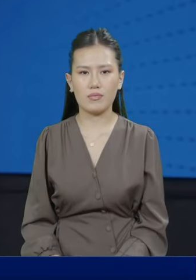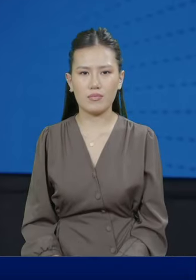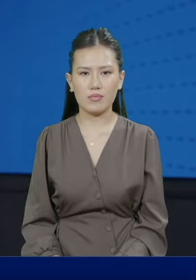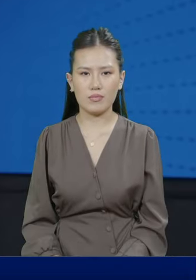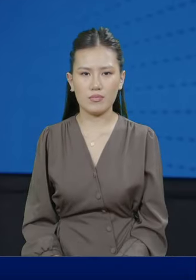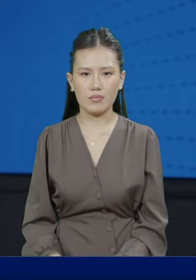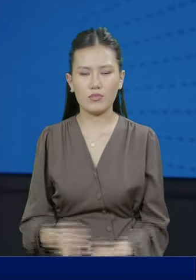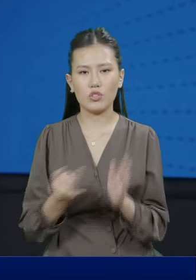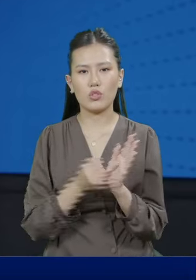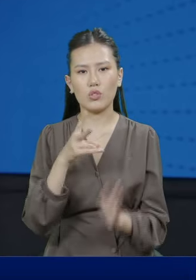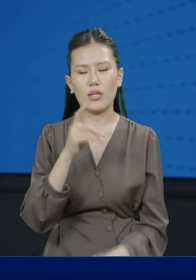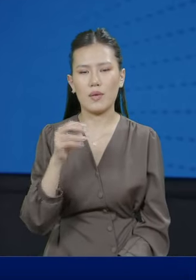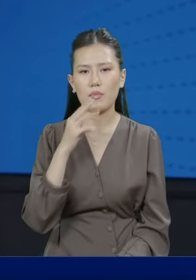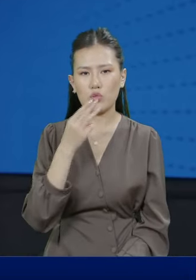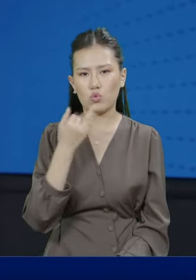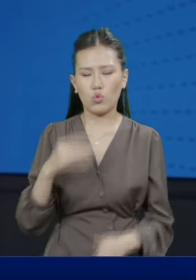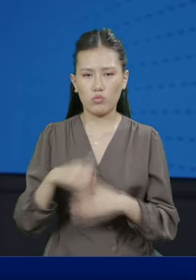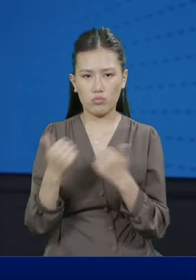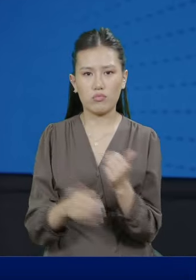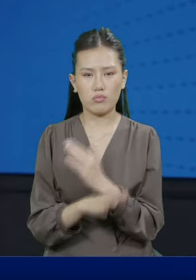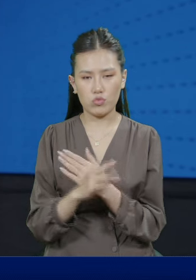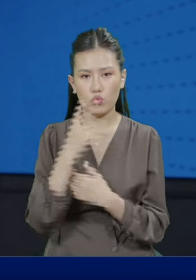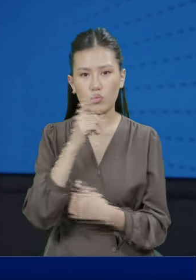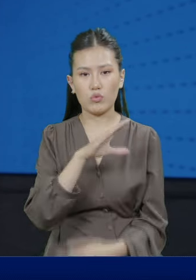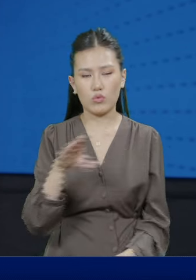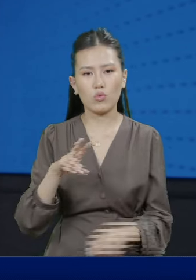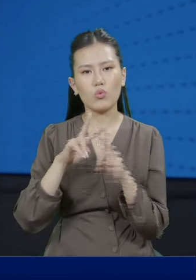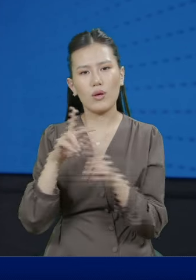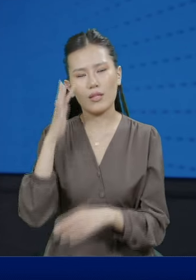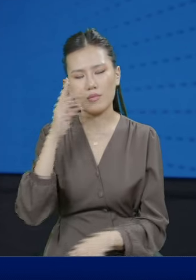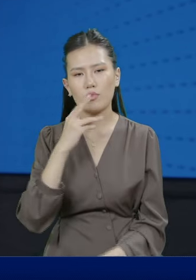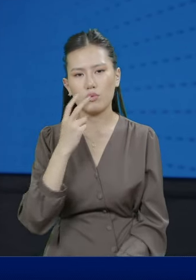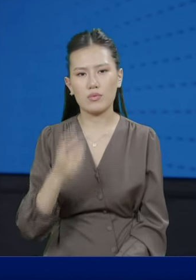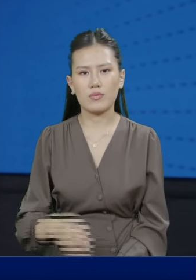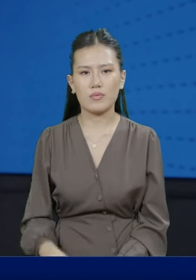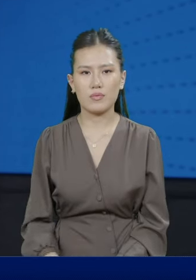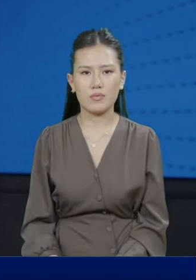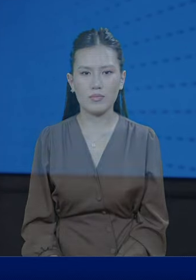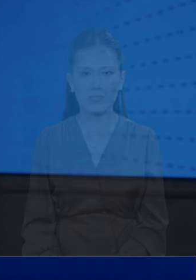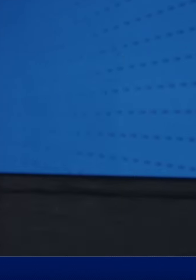7-р мэдээллийн хөтөлбөр студиэс шууд хүрлээ. Үзэгч та бүхэн өргөжлөлөн гадаад мэдээгээ хүлээ авч үзнэ.